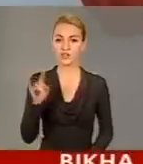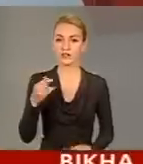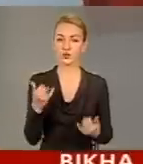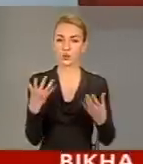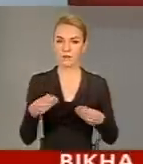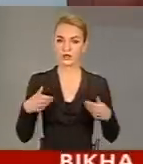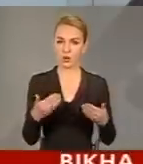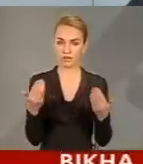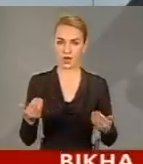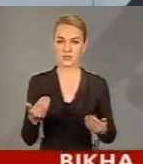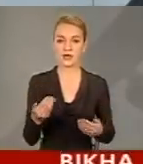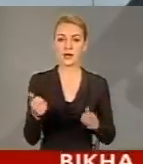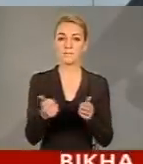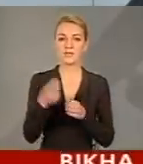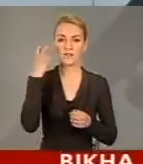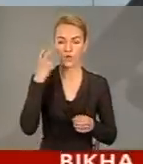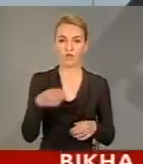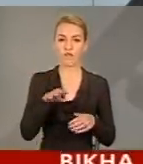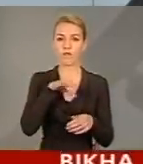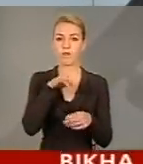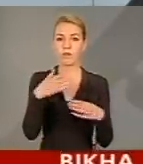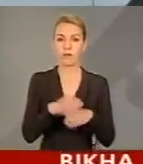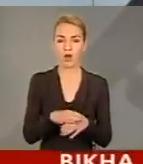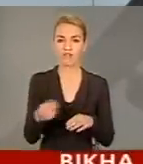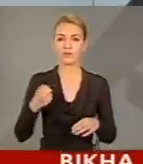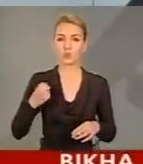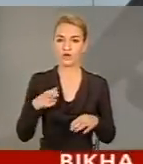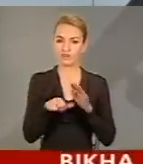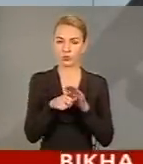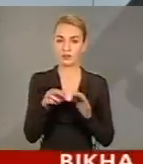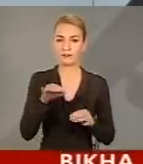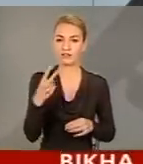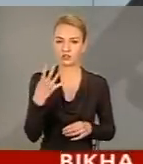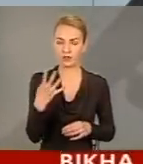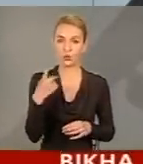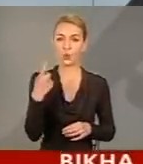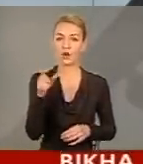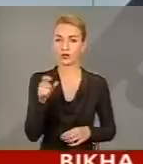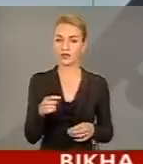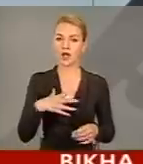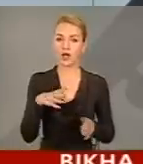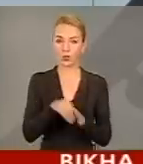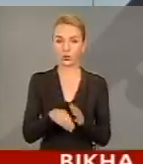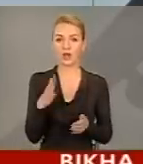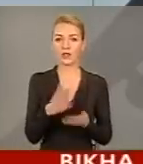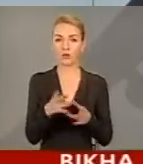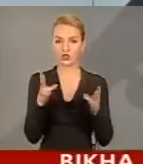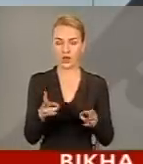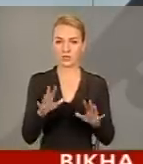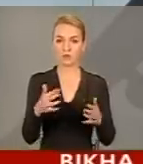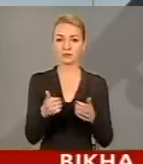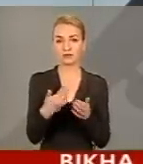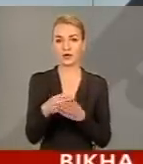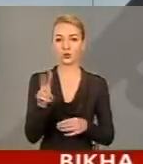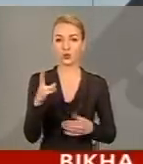Перші вікна цього дня. Вітаю вас. Під Києвом впав військовий гвинтокрил Мі-24. Одна людина загинула, є постраждалі. Сталося це біля